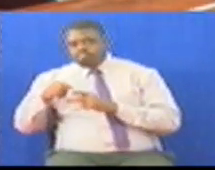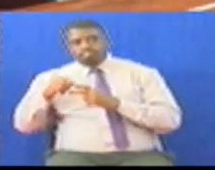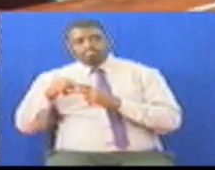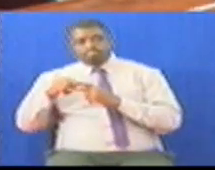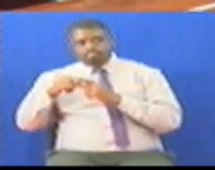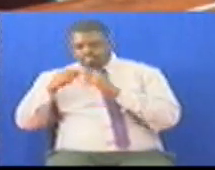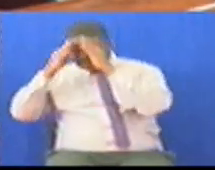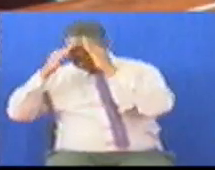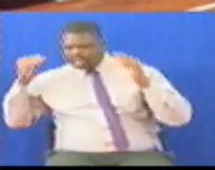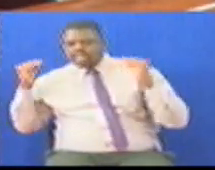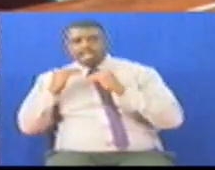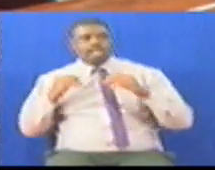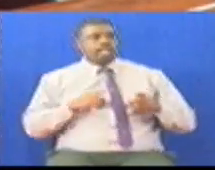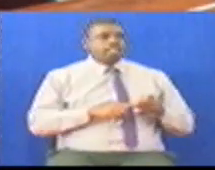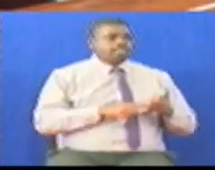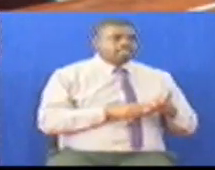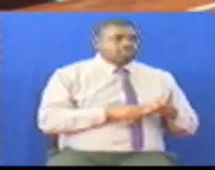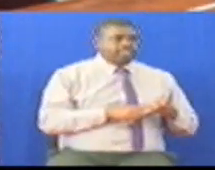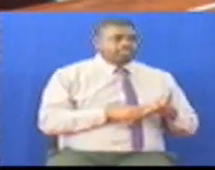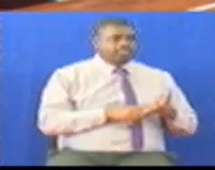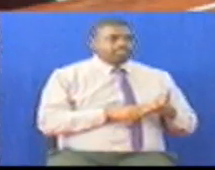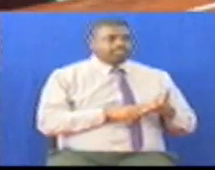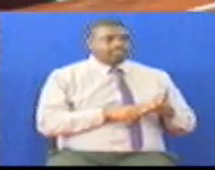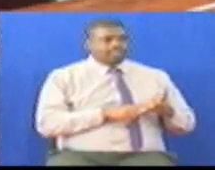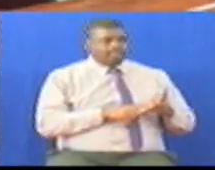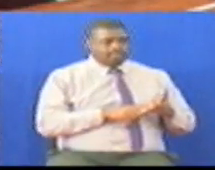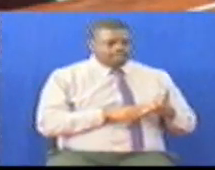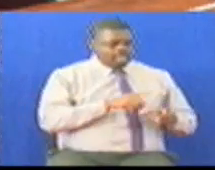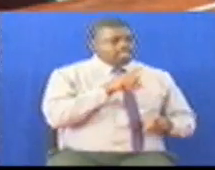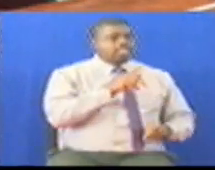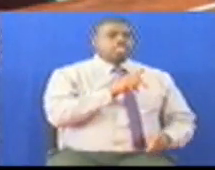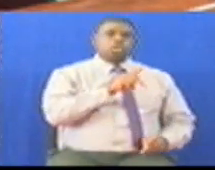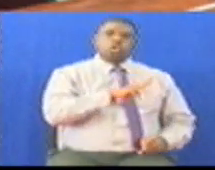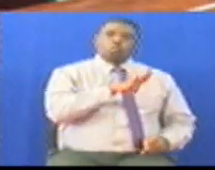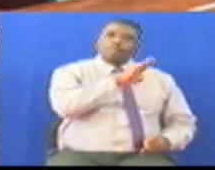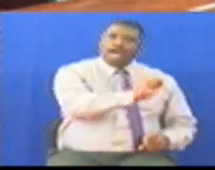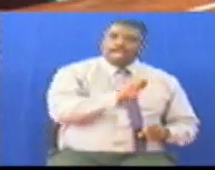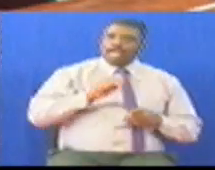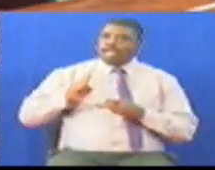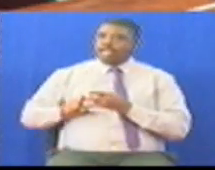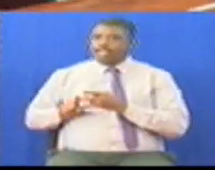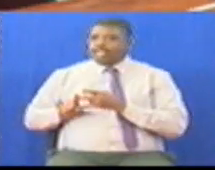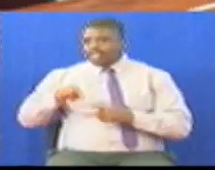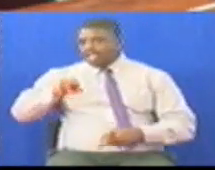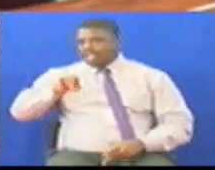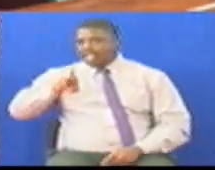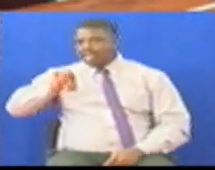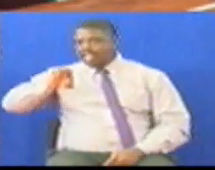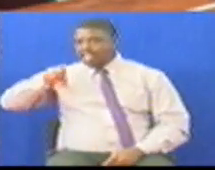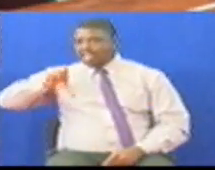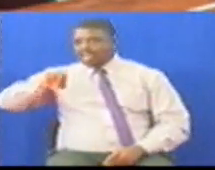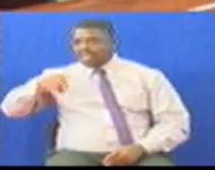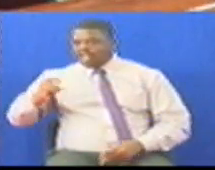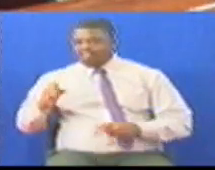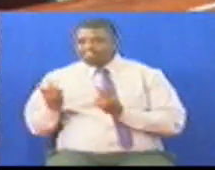Singapore, Cuba, Thailand na Ireland. Vile vile nashukuru mashirika ya maendeleo ya kimataifa kama vile